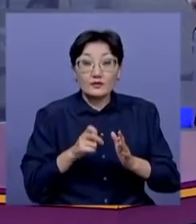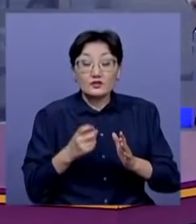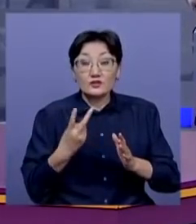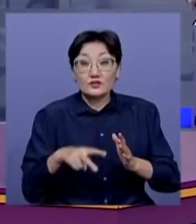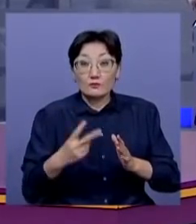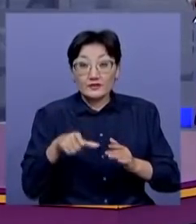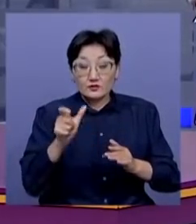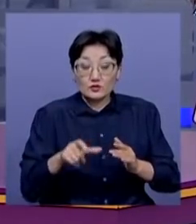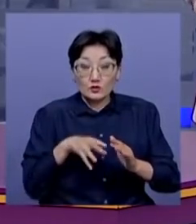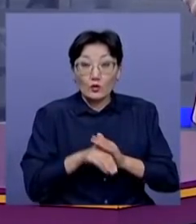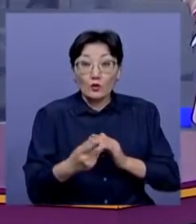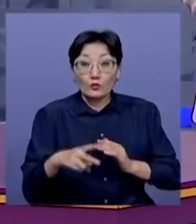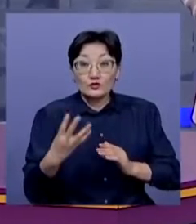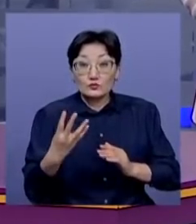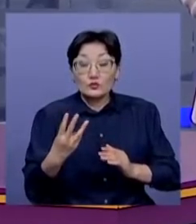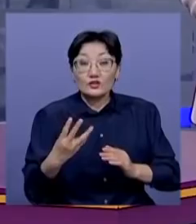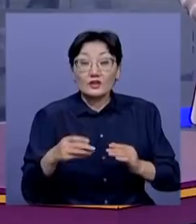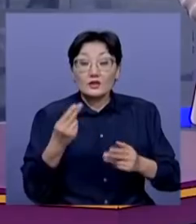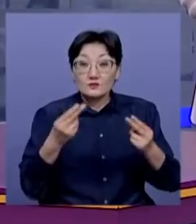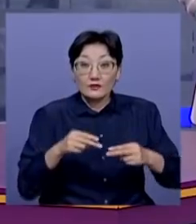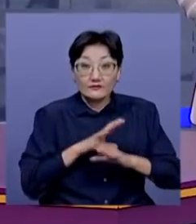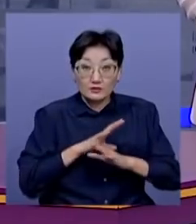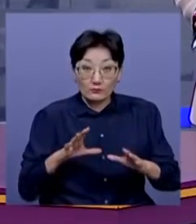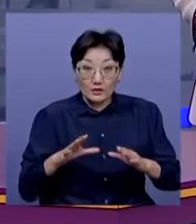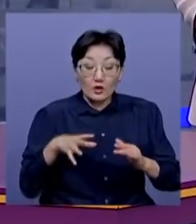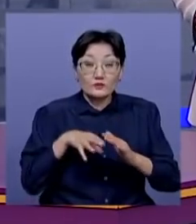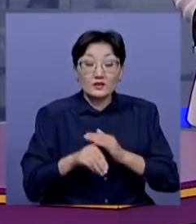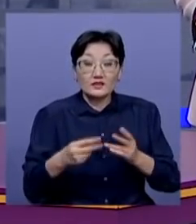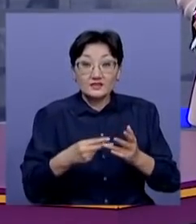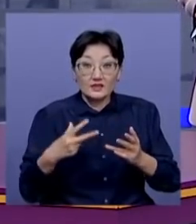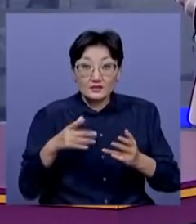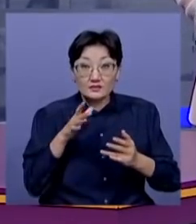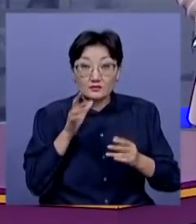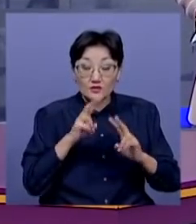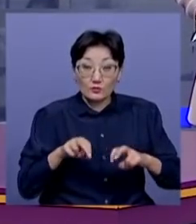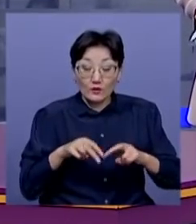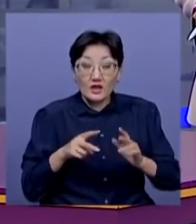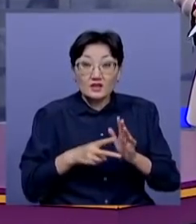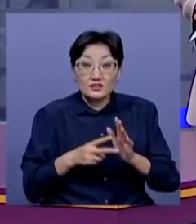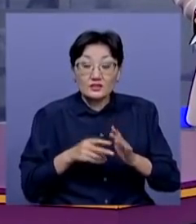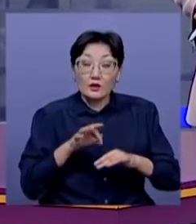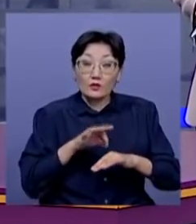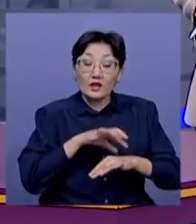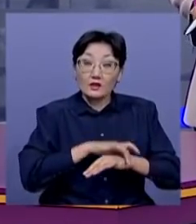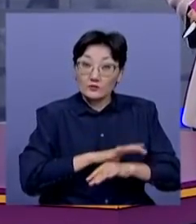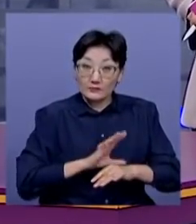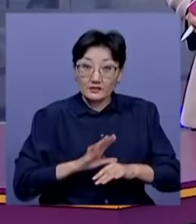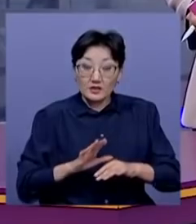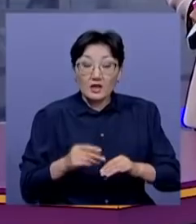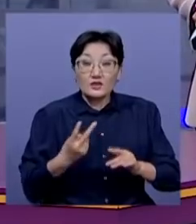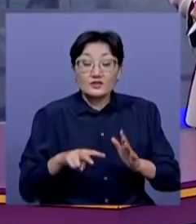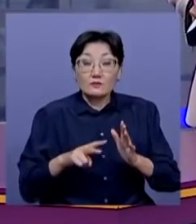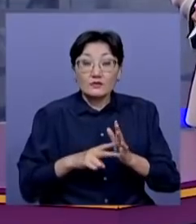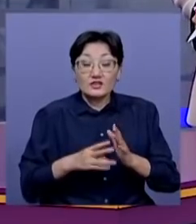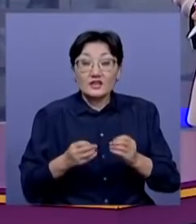1122 жолаушының 34-інде анықтама қағазы болмай шыққан. Олардан тест алынған кезде 7-уінен ауру анықталмаған, ал 27-сі